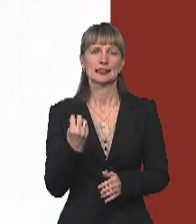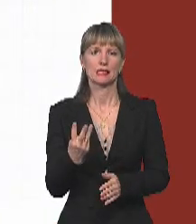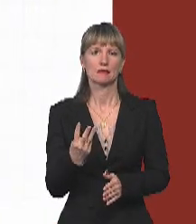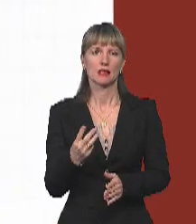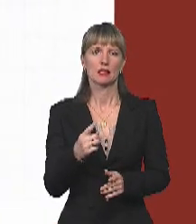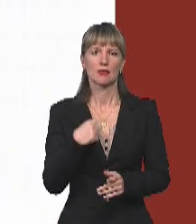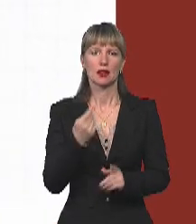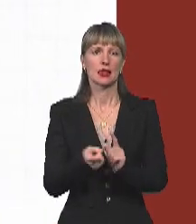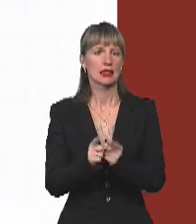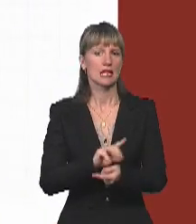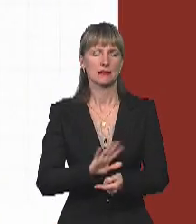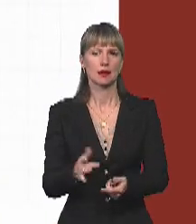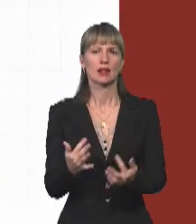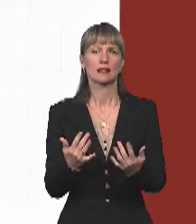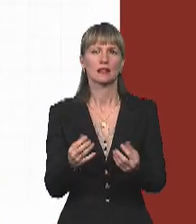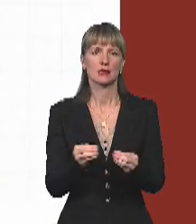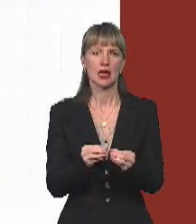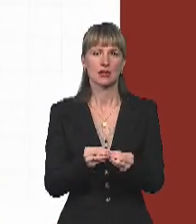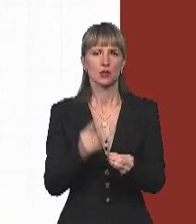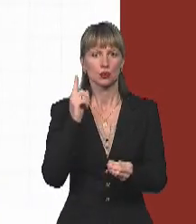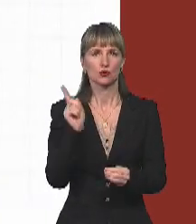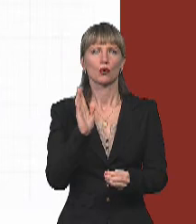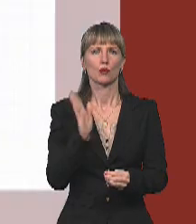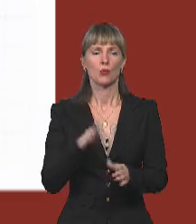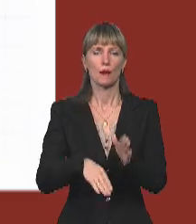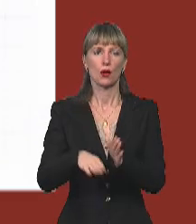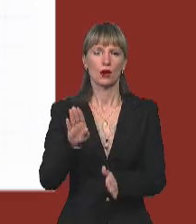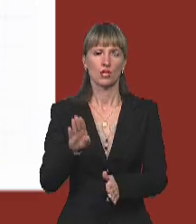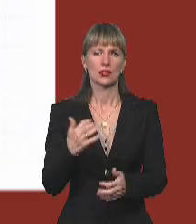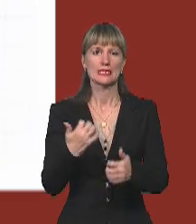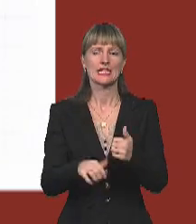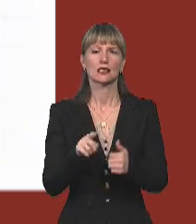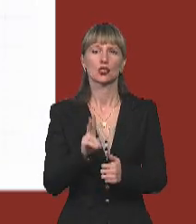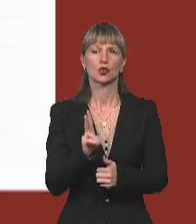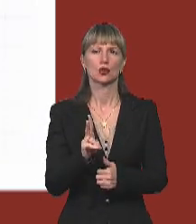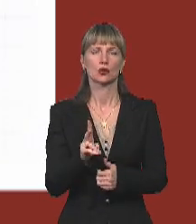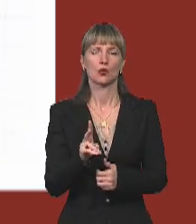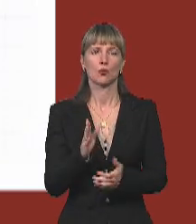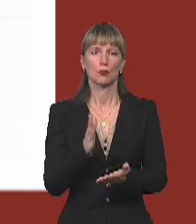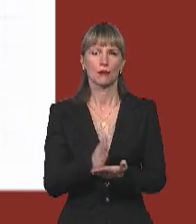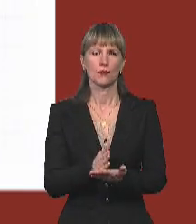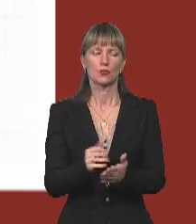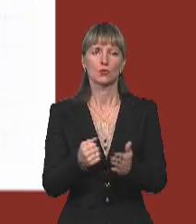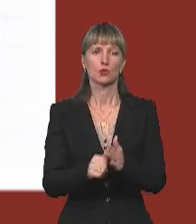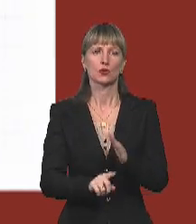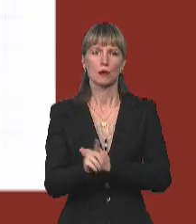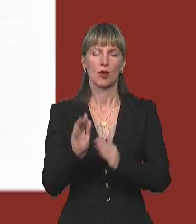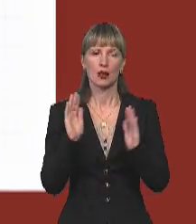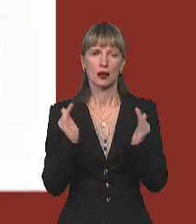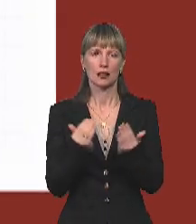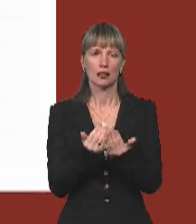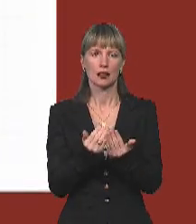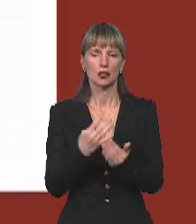не зміниться, 9% передбачають покращення. Серед тих, хто мав роботу до запровадження